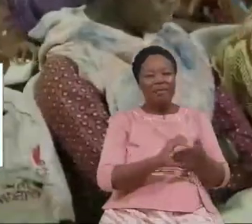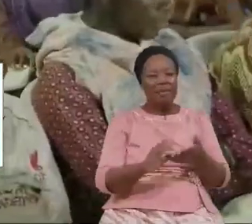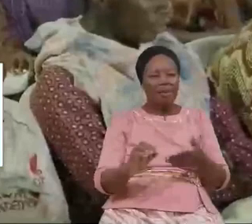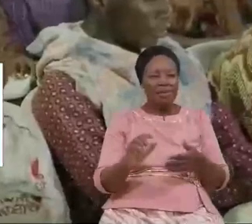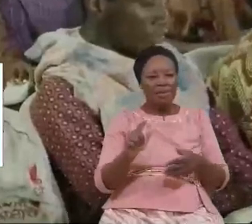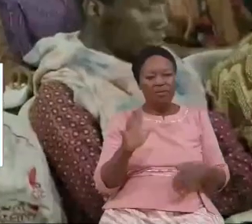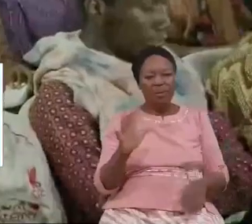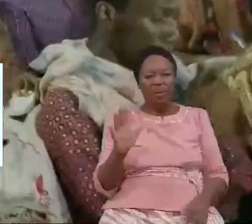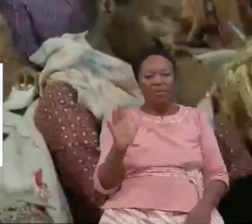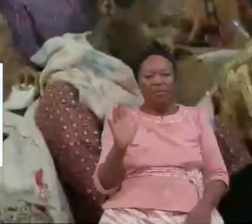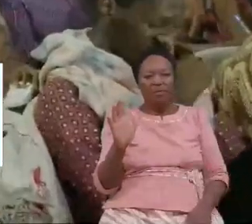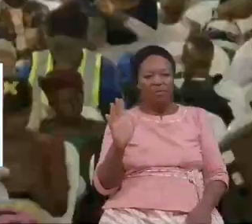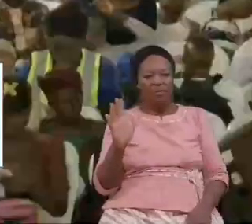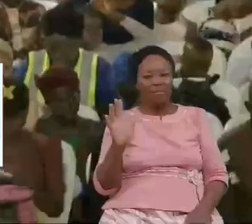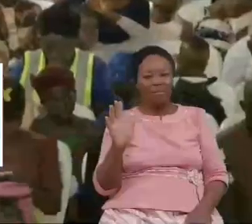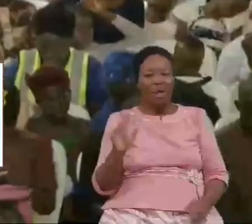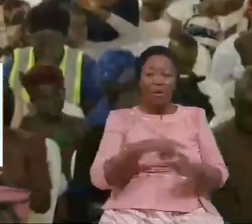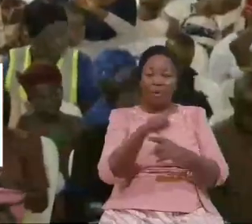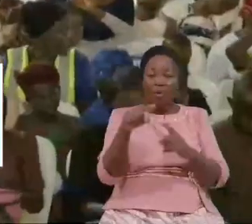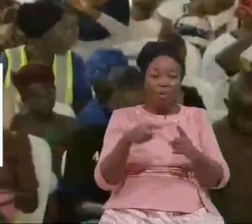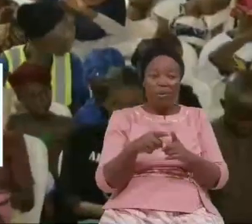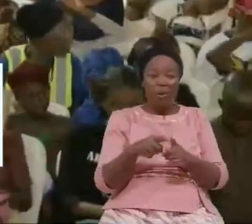verset 25